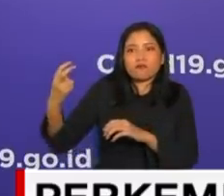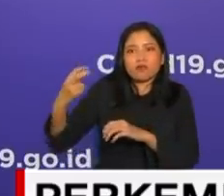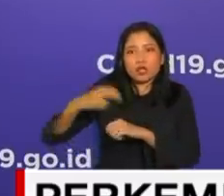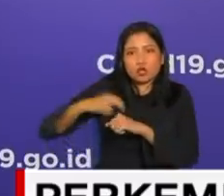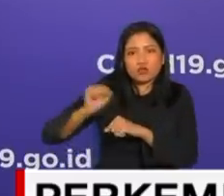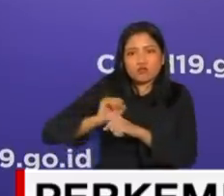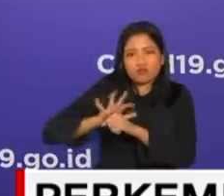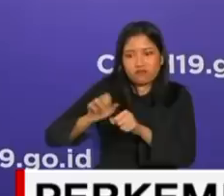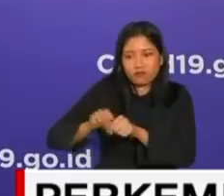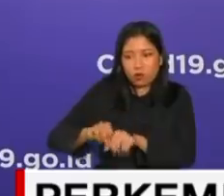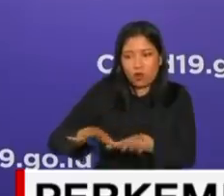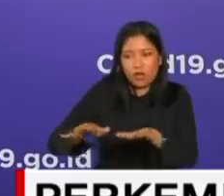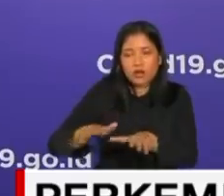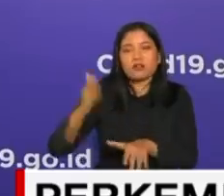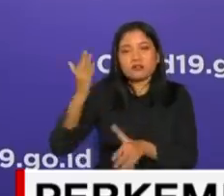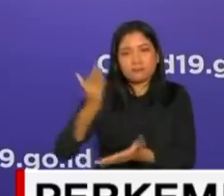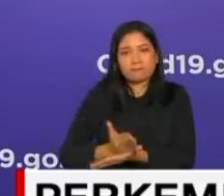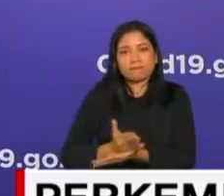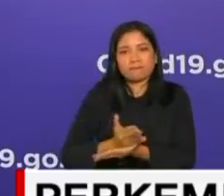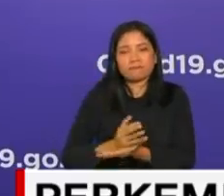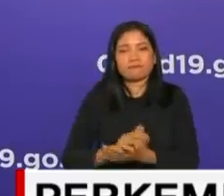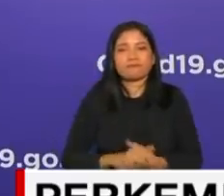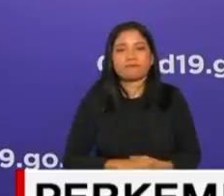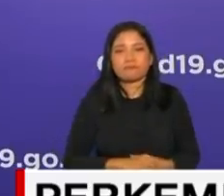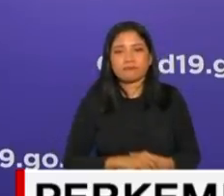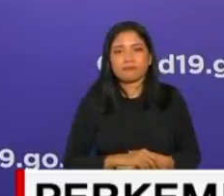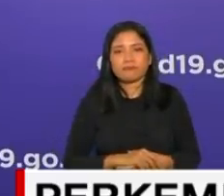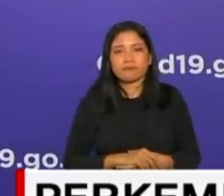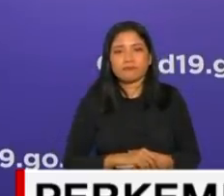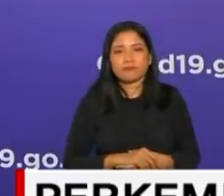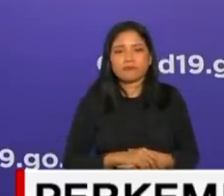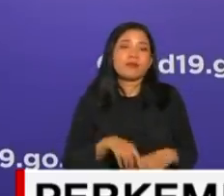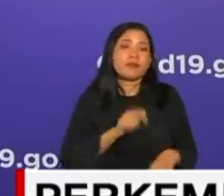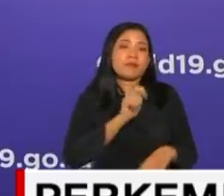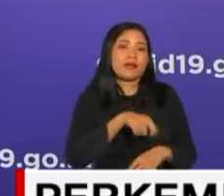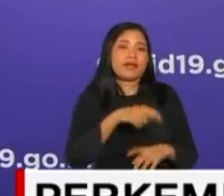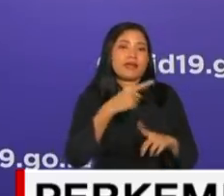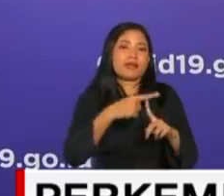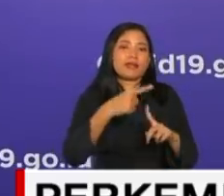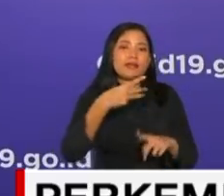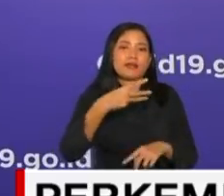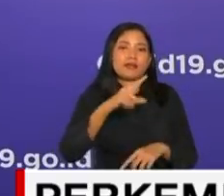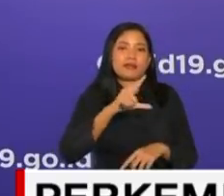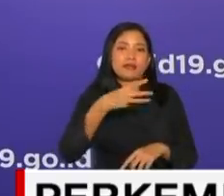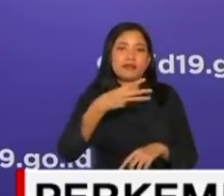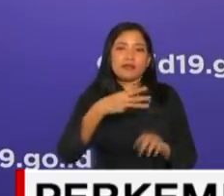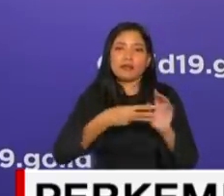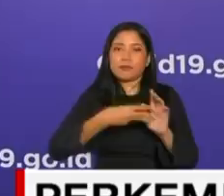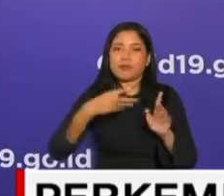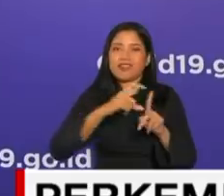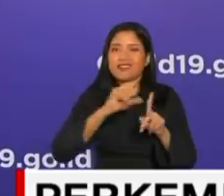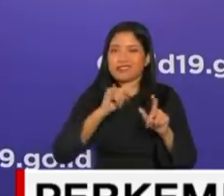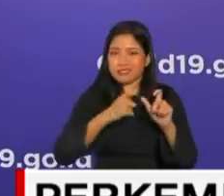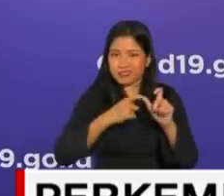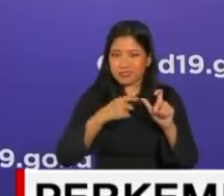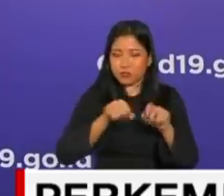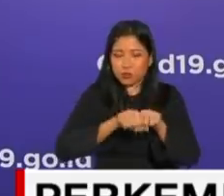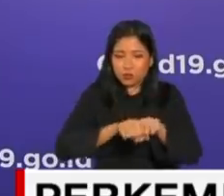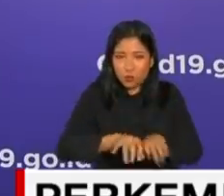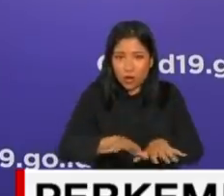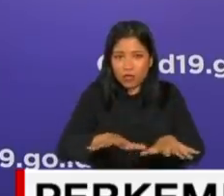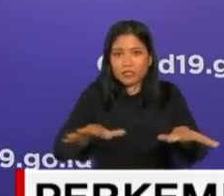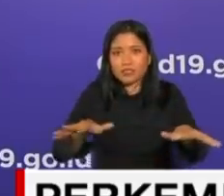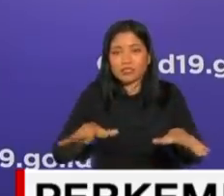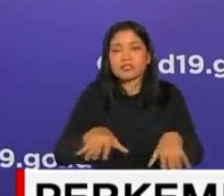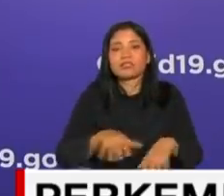penggunaan layanan telemedis yang luas dalam rangka untuk mengurangi kerentanan Bagi siapapun yang